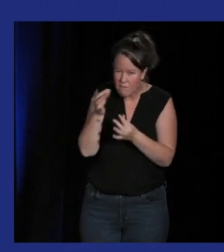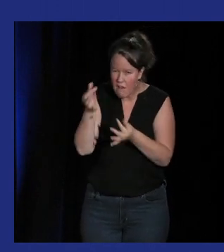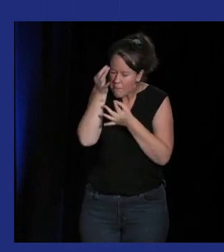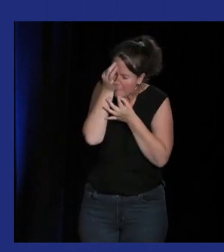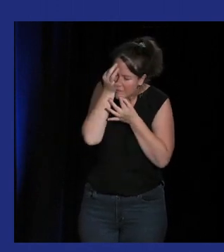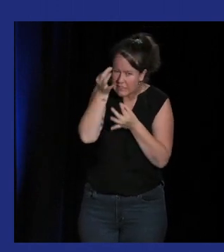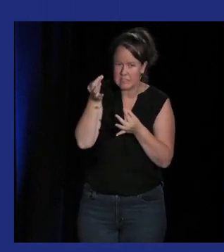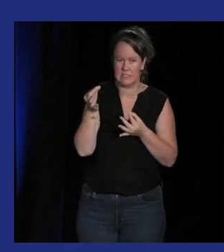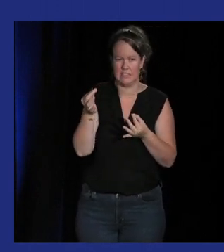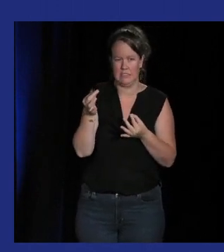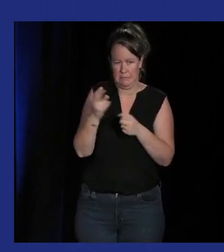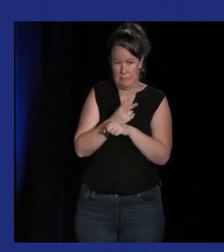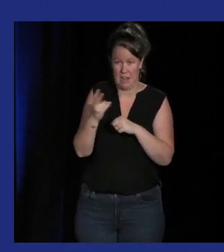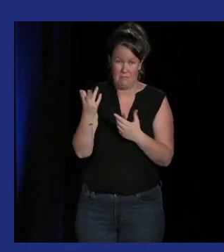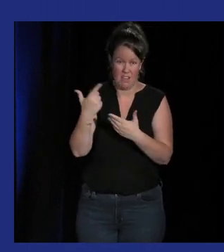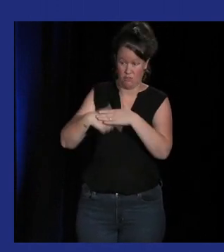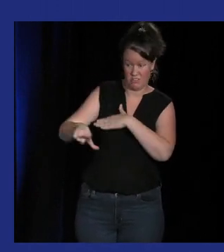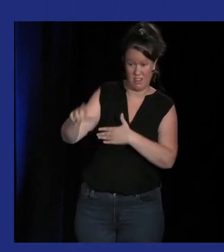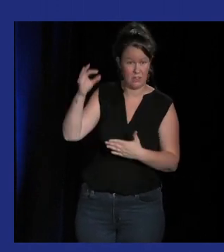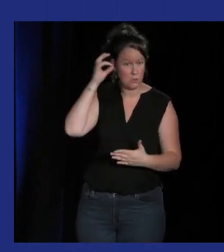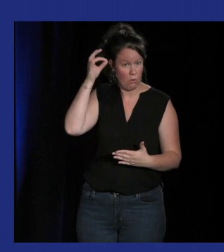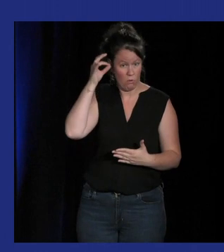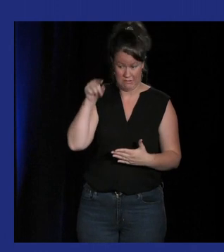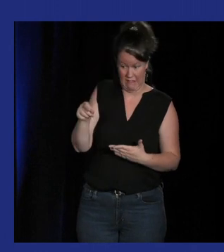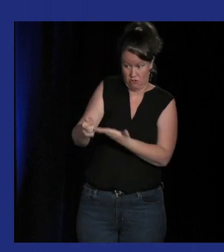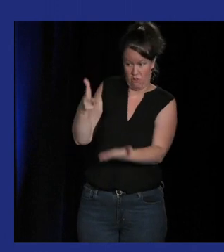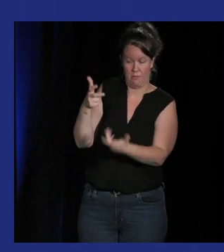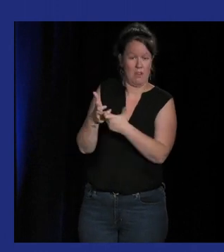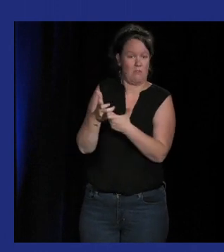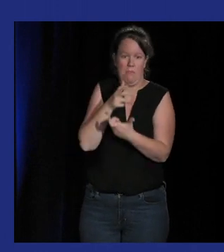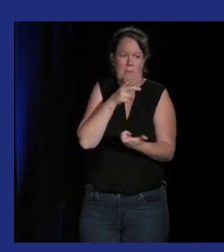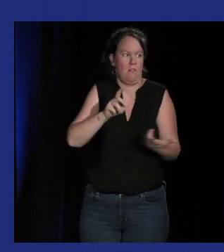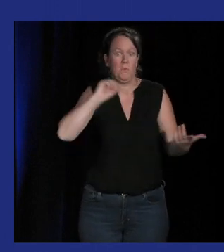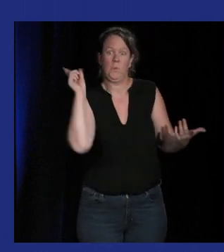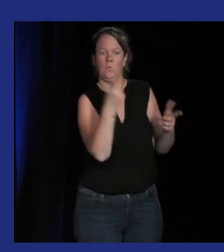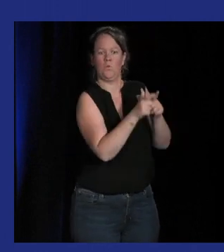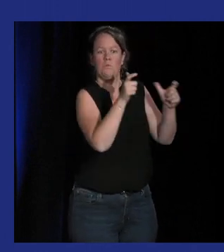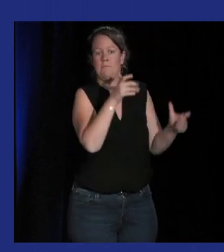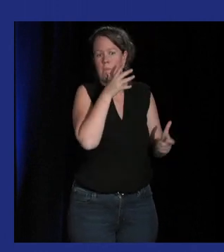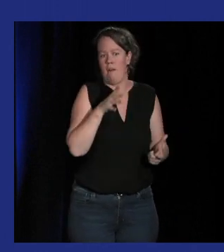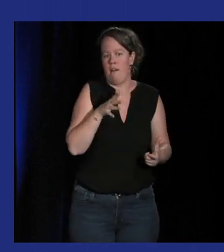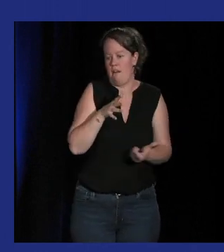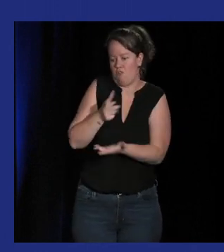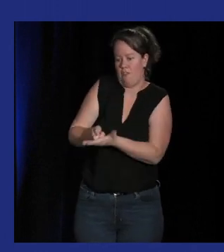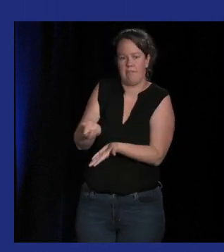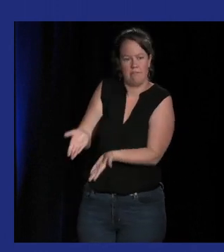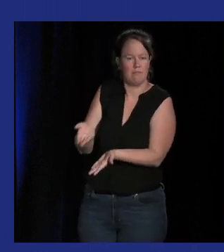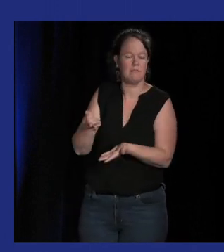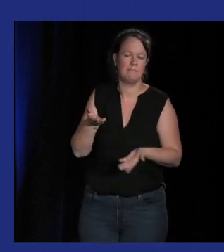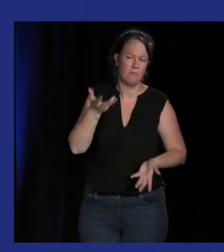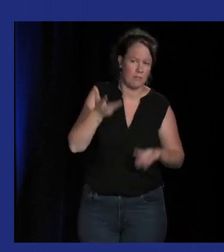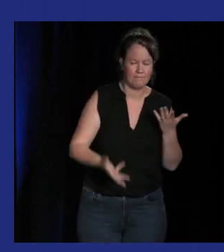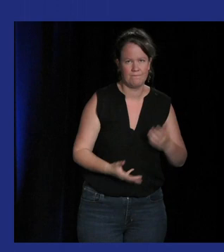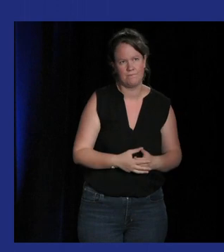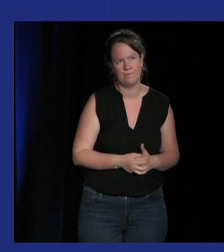tout le monde peut pas avoir un système 7 points chez eux et après en fait